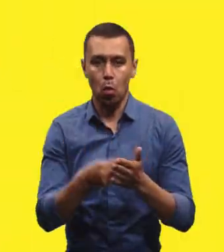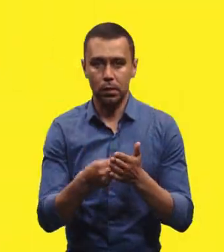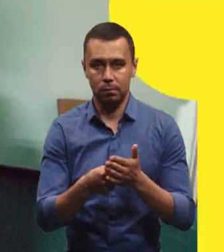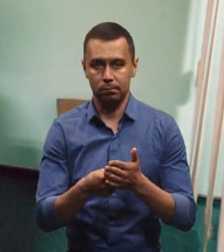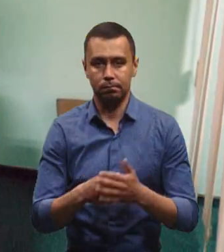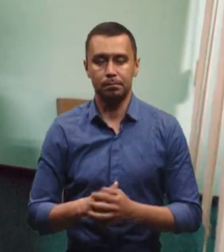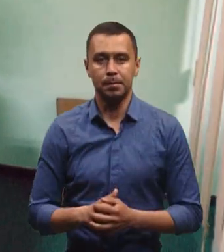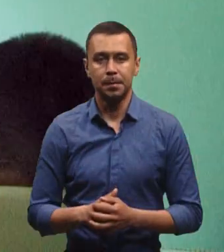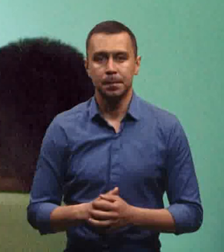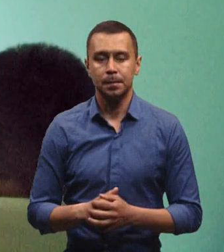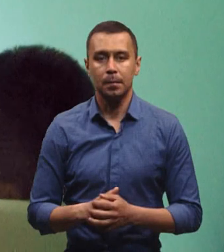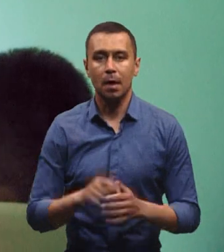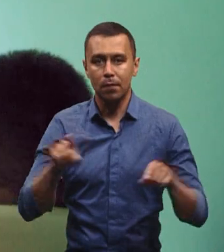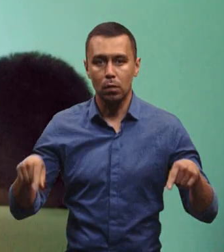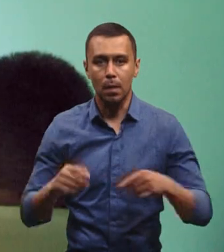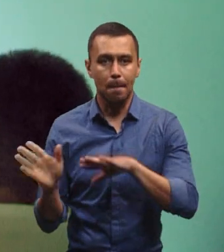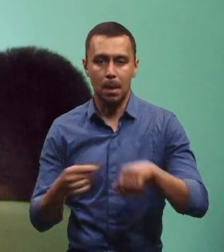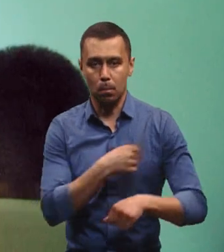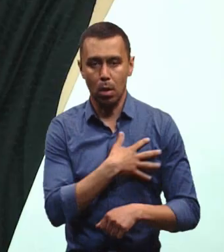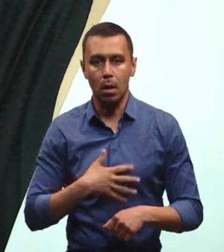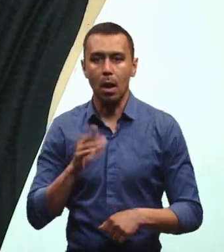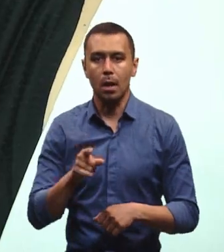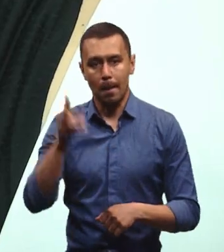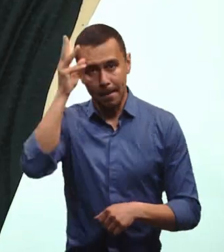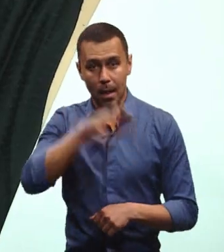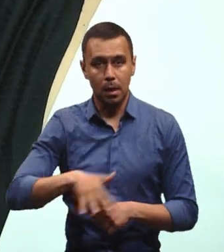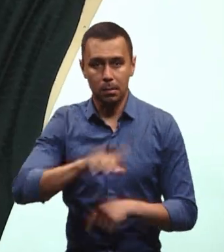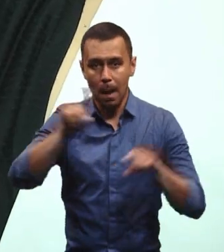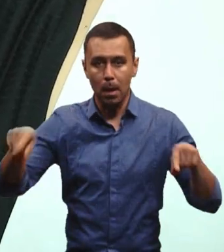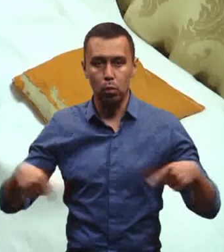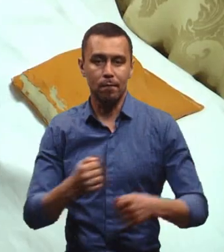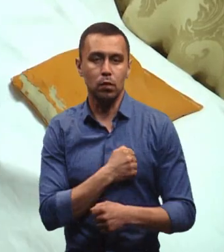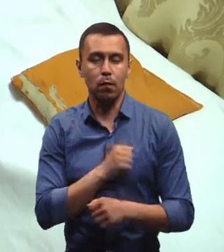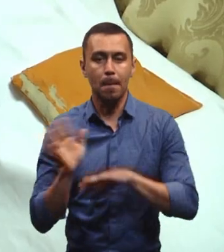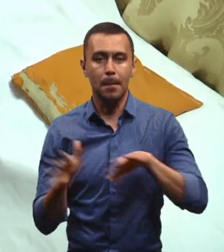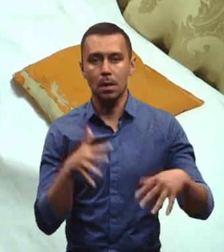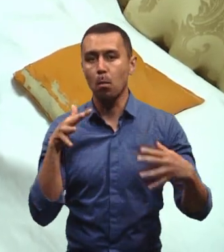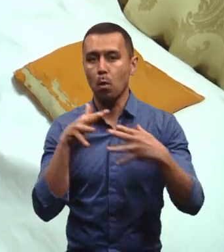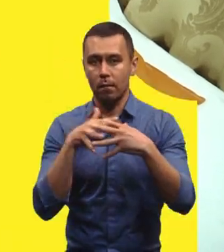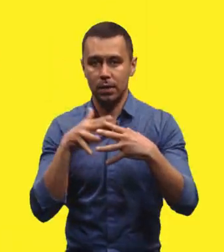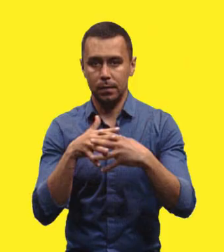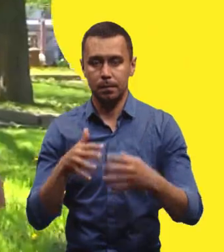бюджету? Відновлюється після поранень. Як на Хмельниччині реабілітують військових після бойових дій?